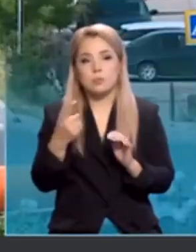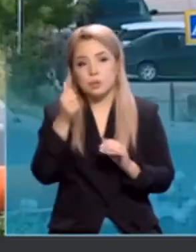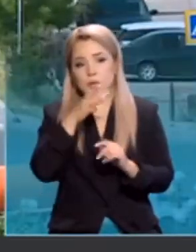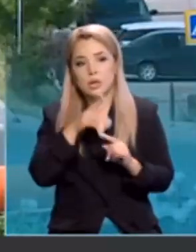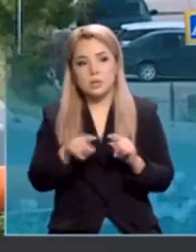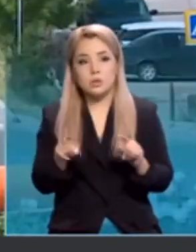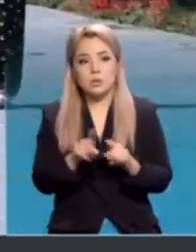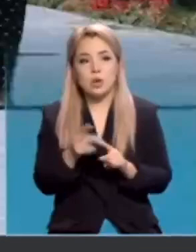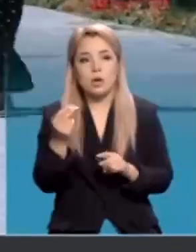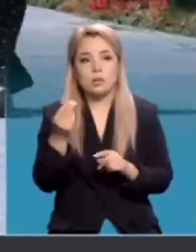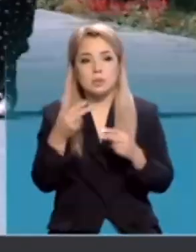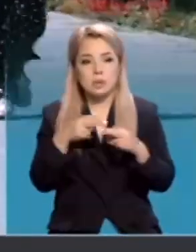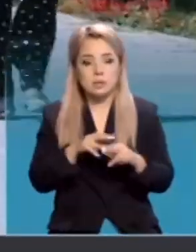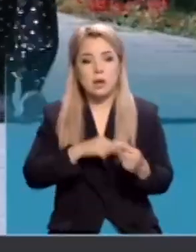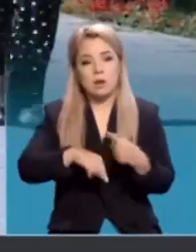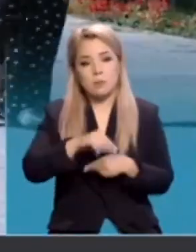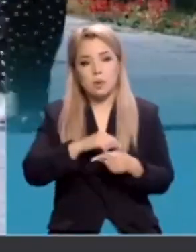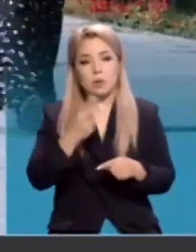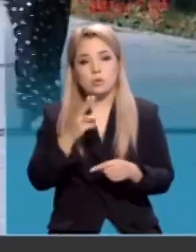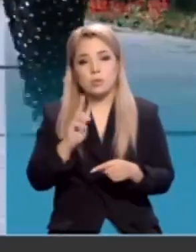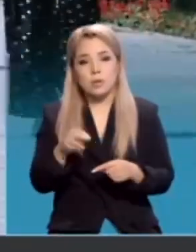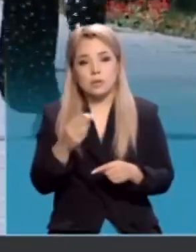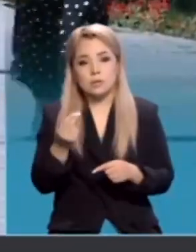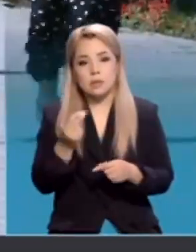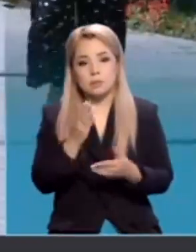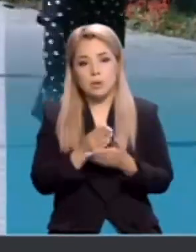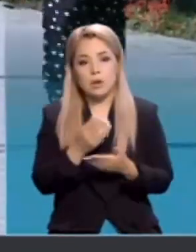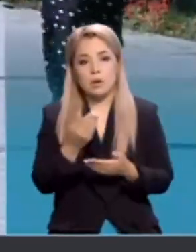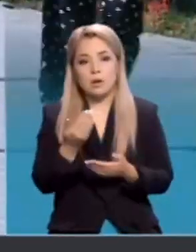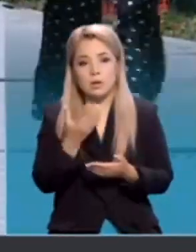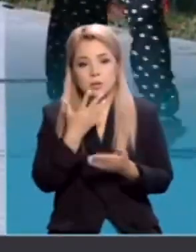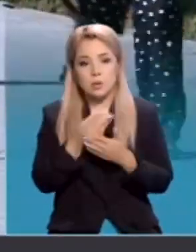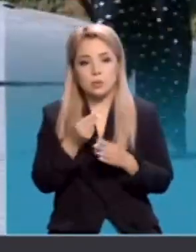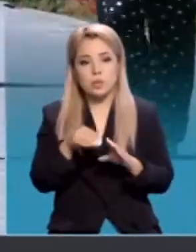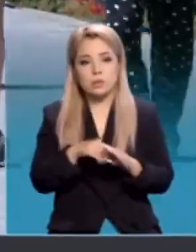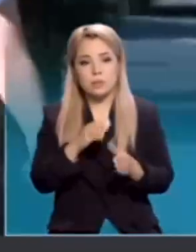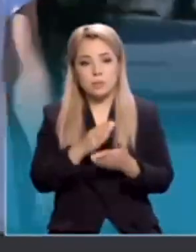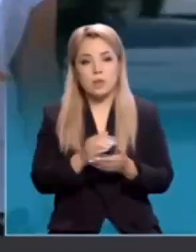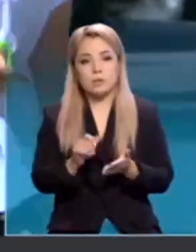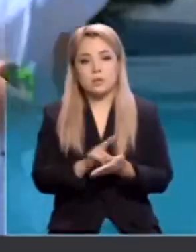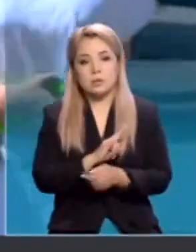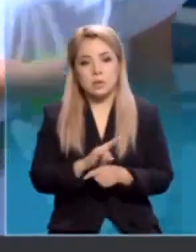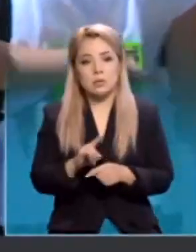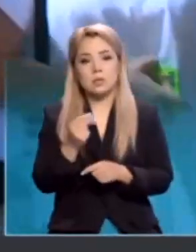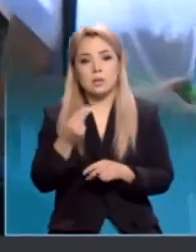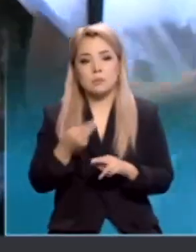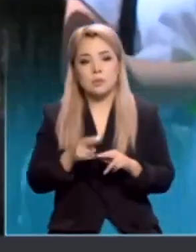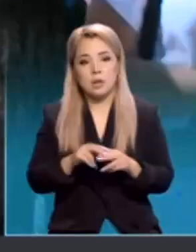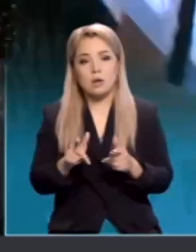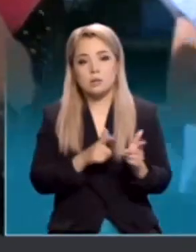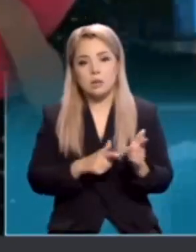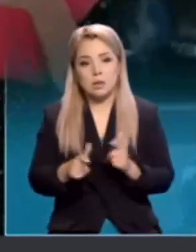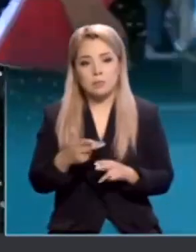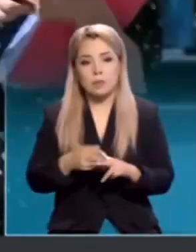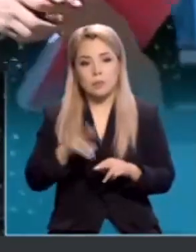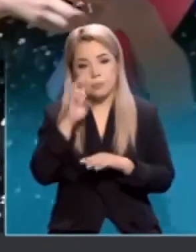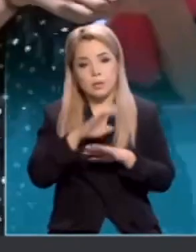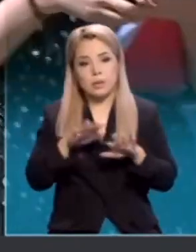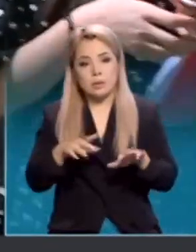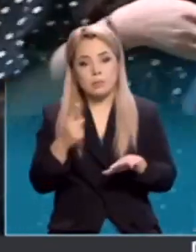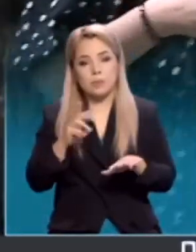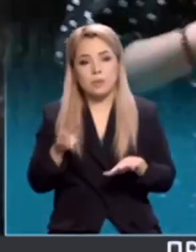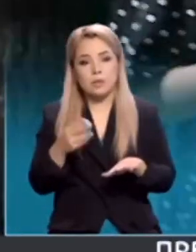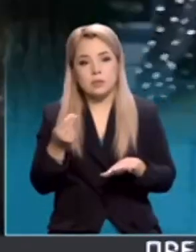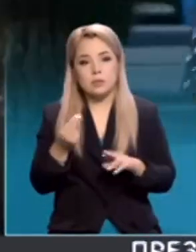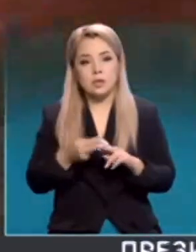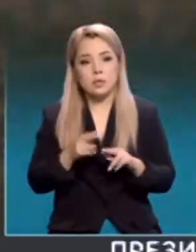аралығында олардың қаржылық айналымында 3 миллиард теңгеден астам ақша болған. Жалған құжаттар әзірлеудің арқасында мемлекет қазынасы 1 миллиард